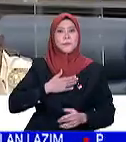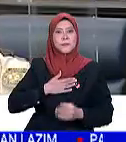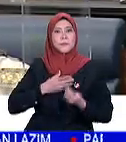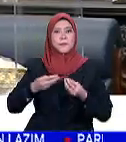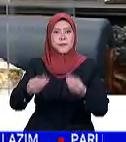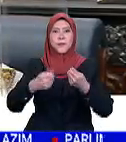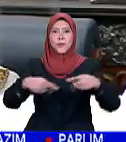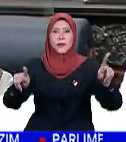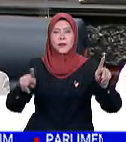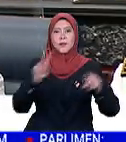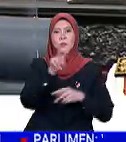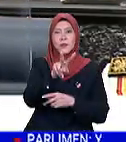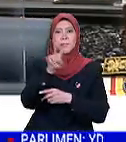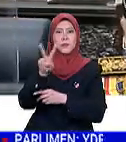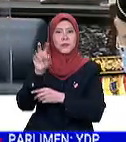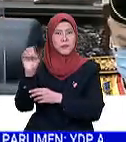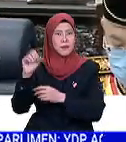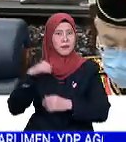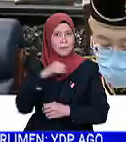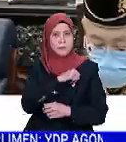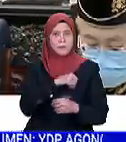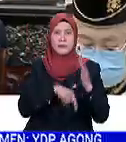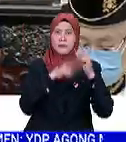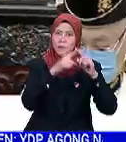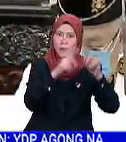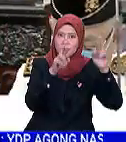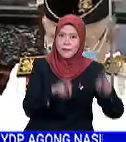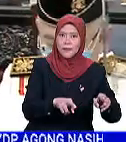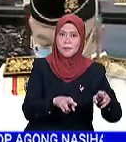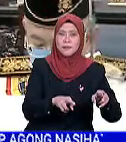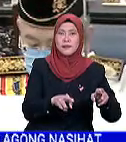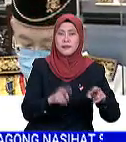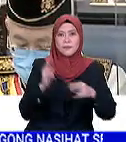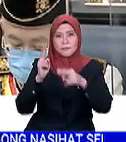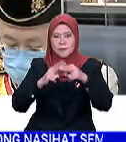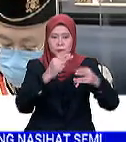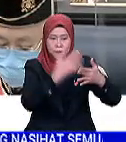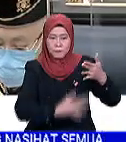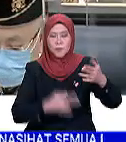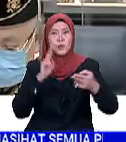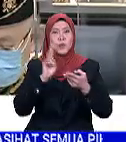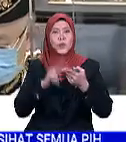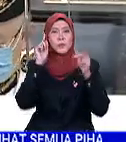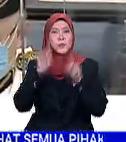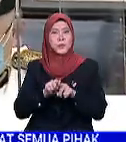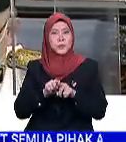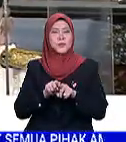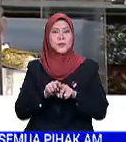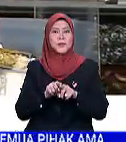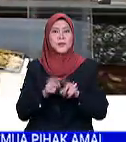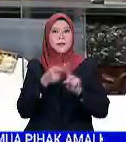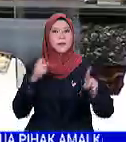peluang kepada semua 220 orang ahli-ahli Dewan Rakyat untuk menamakan menerusi surat akuan seorang ahli Dewan